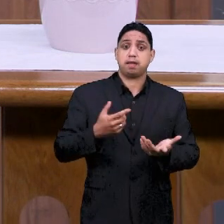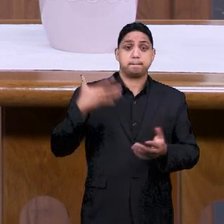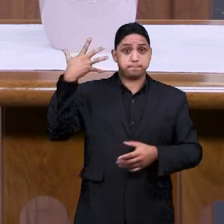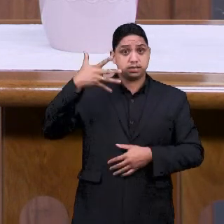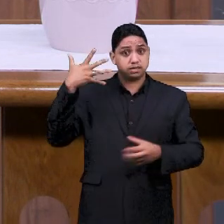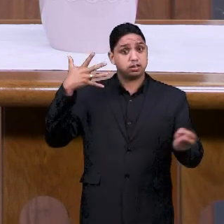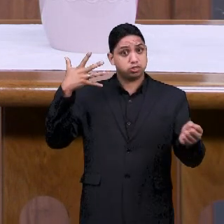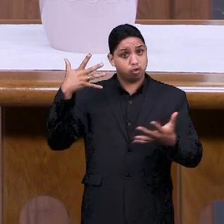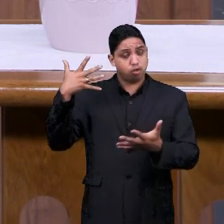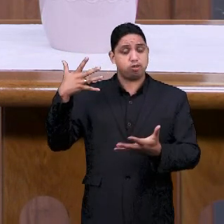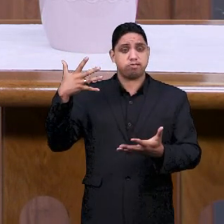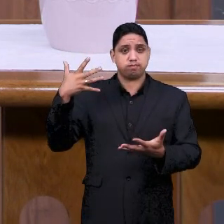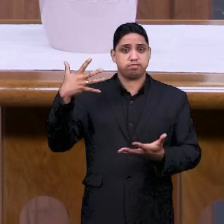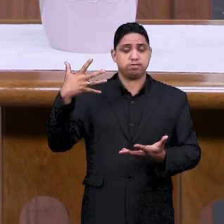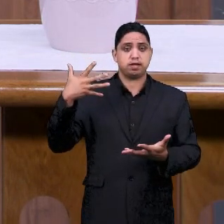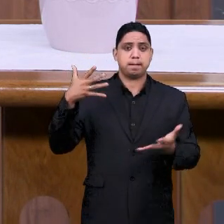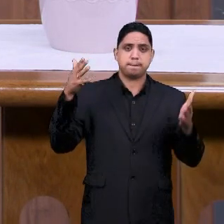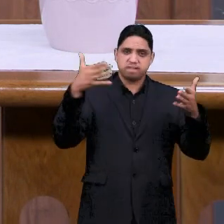nouveaux